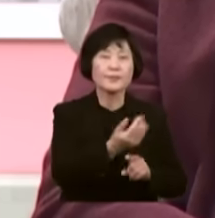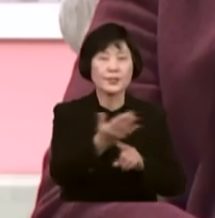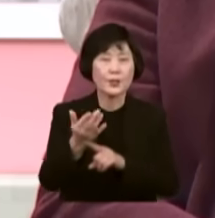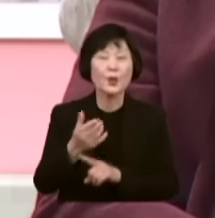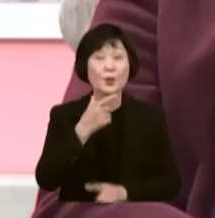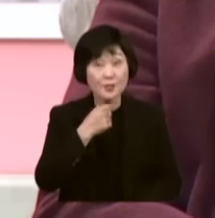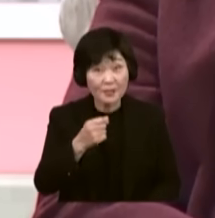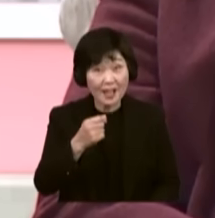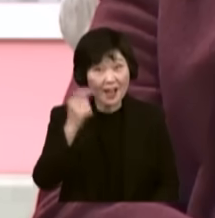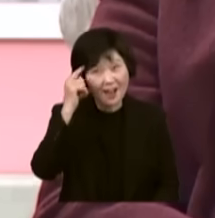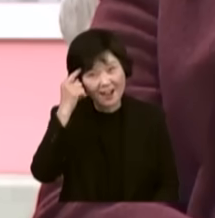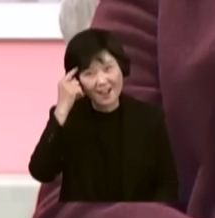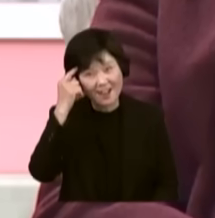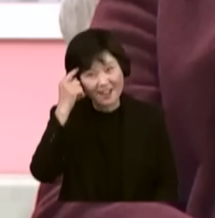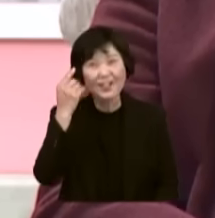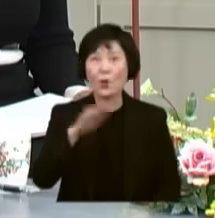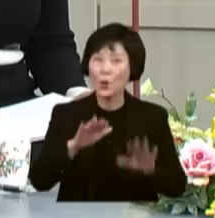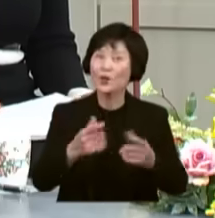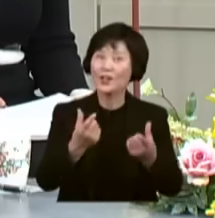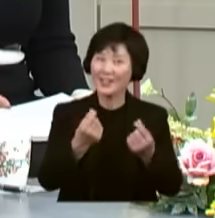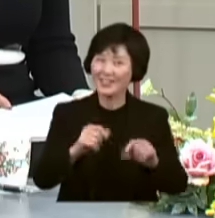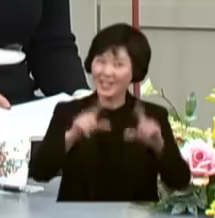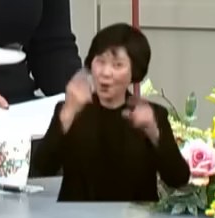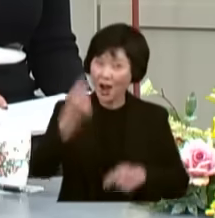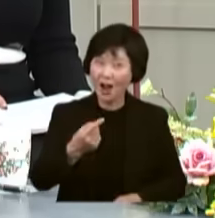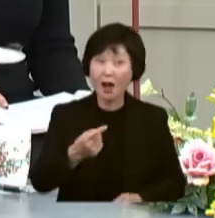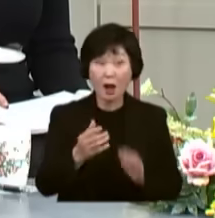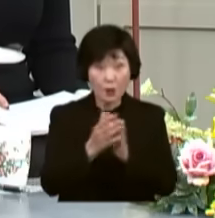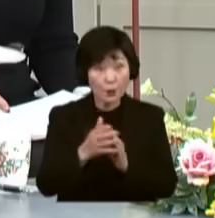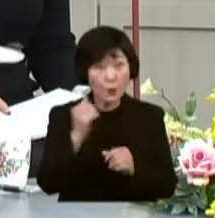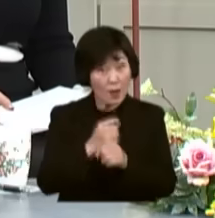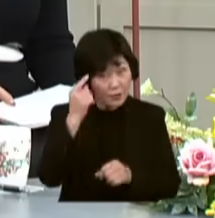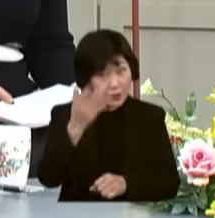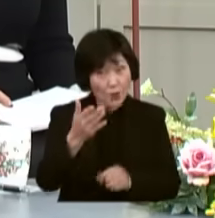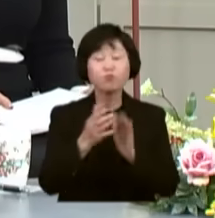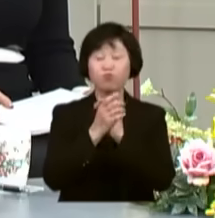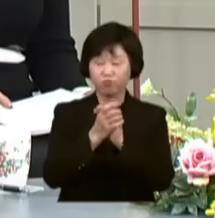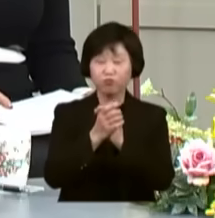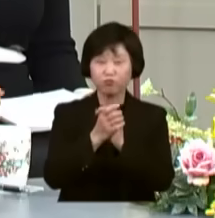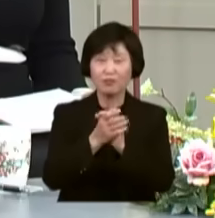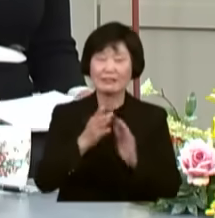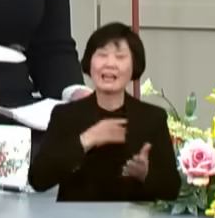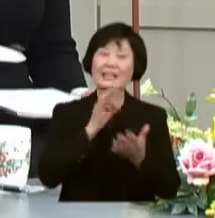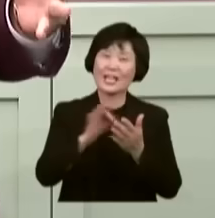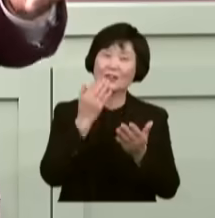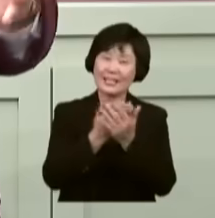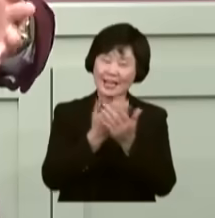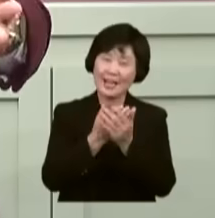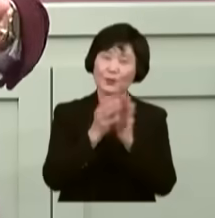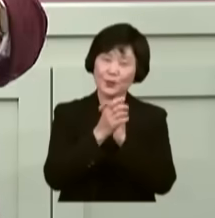오늘 같은 이런 날이 오네요. 기도하셨었나 보다. 네, 기도를 했죠. 저를 사용해 달라고. 중등부에서 학생들 많이